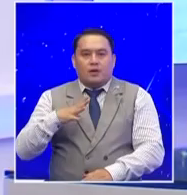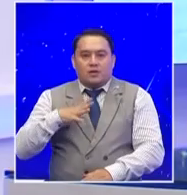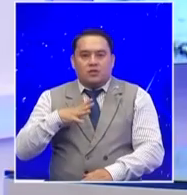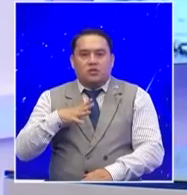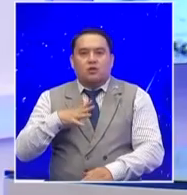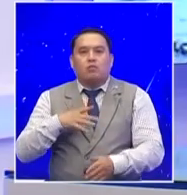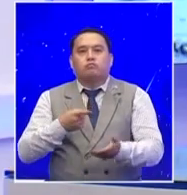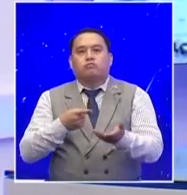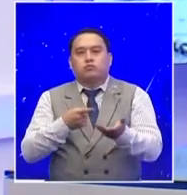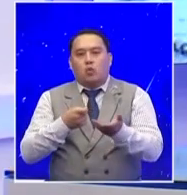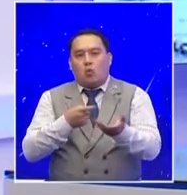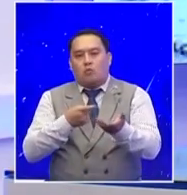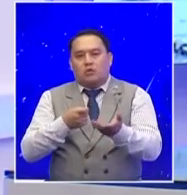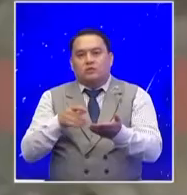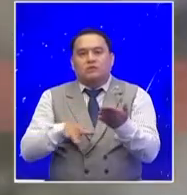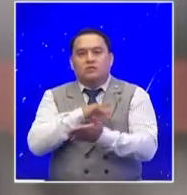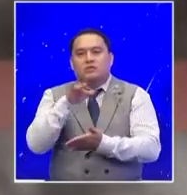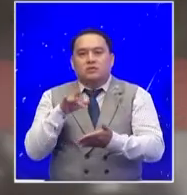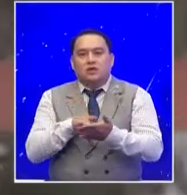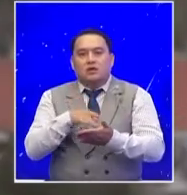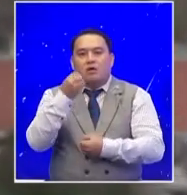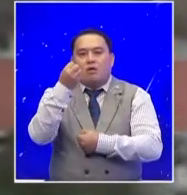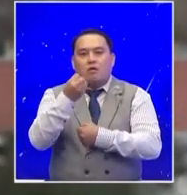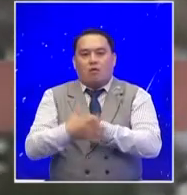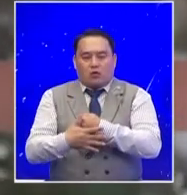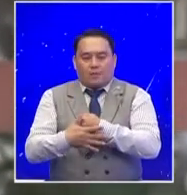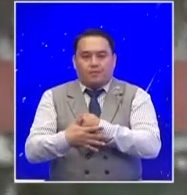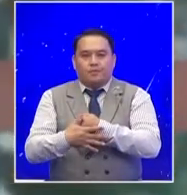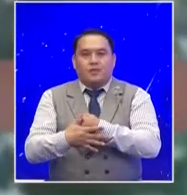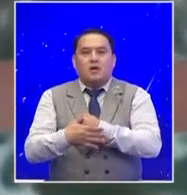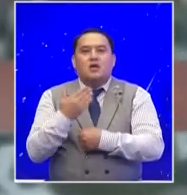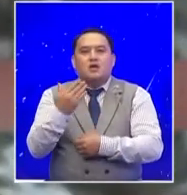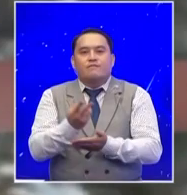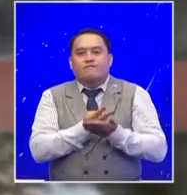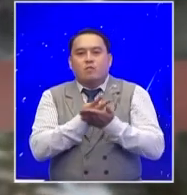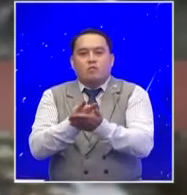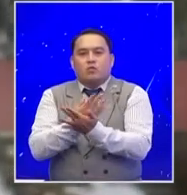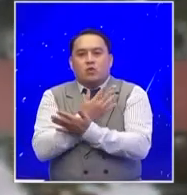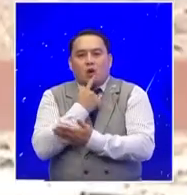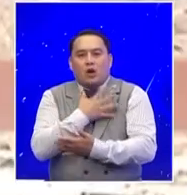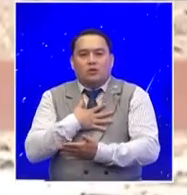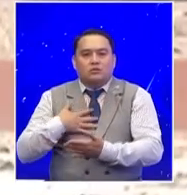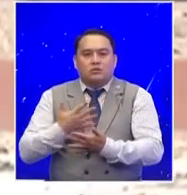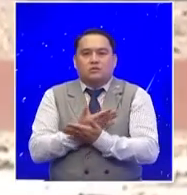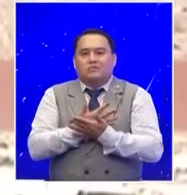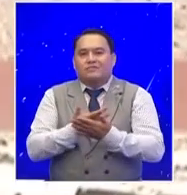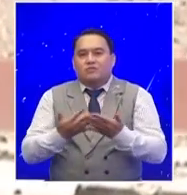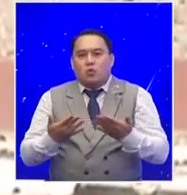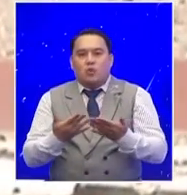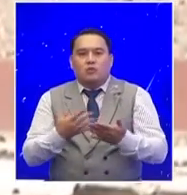буквально изрешетили дробью в центре города, передает корреспондент КТК. Его доставили с множественными ранениями брюшной